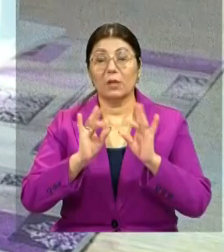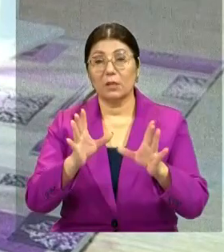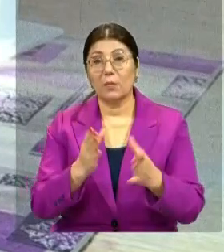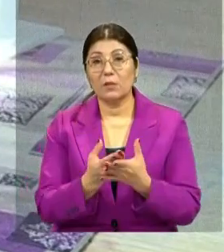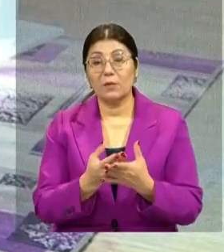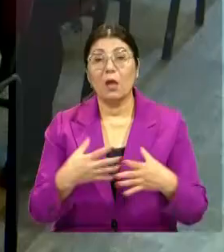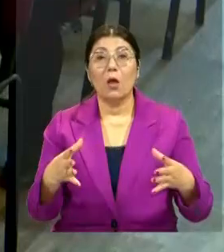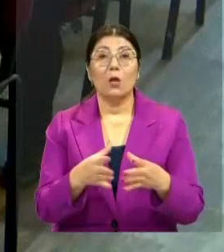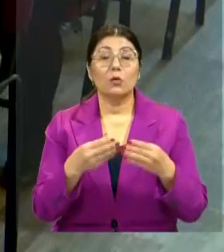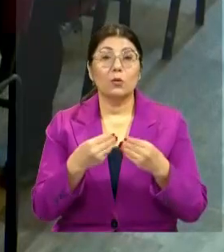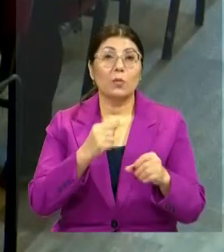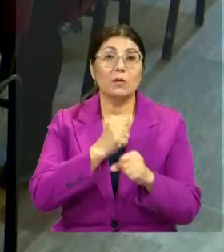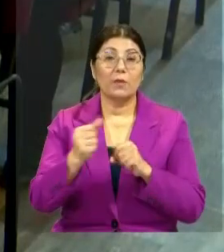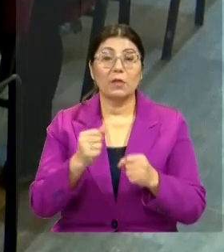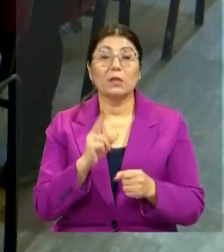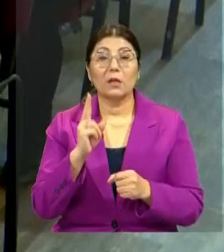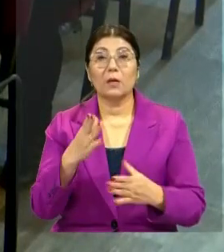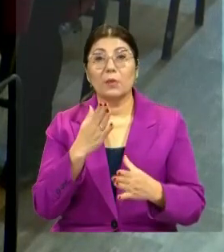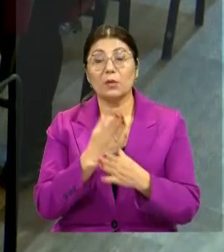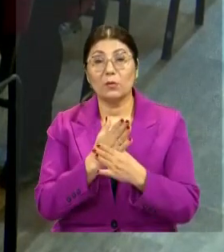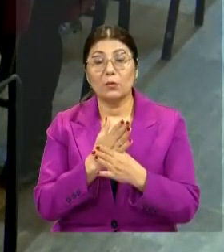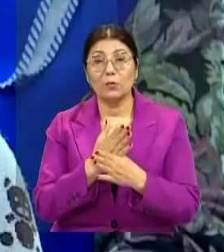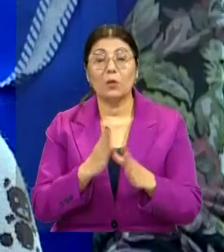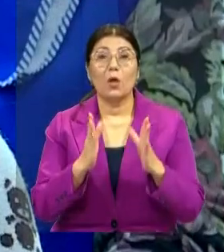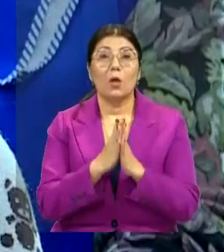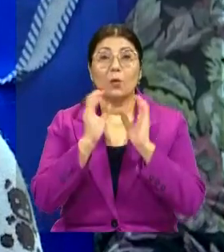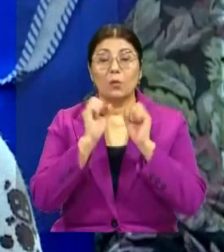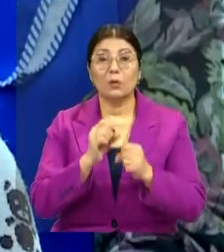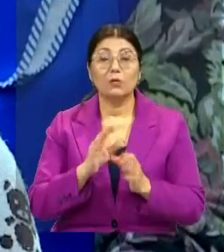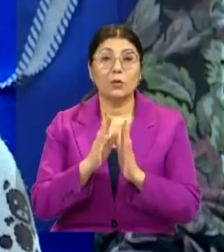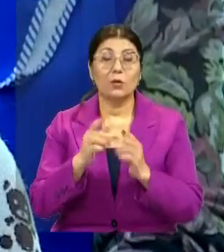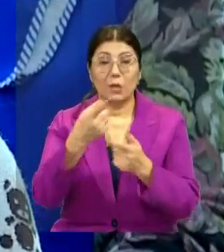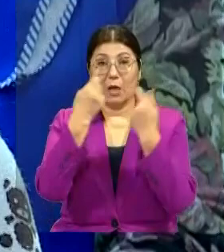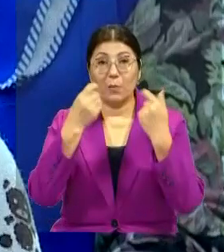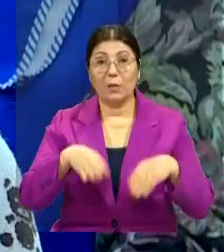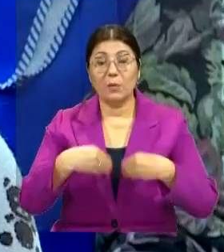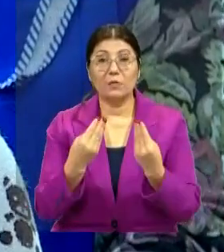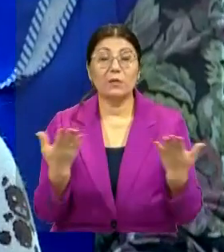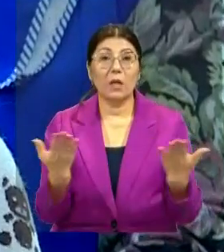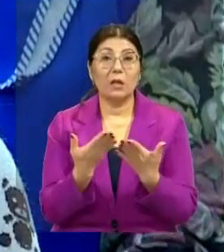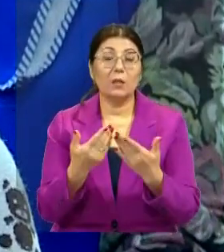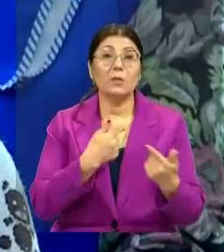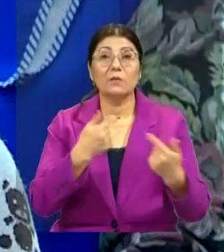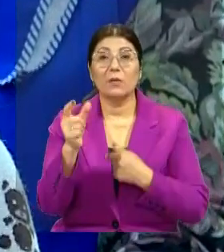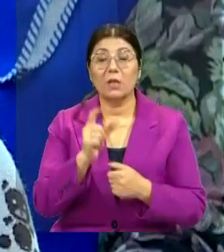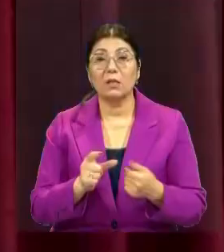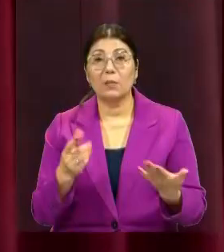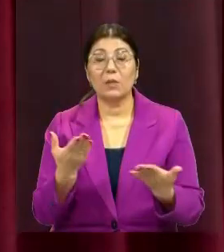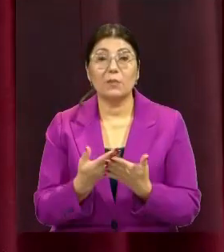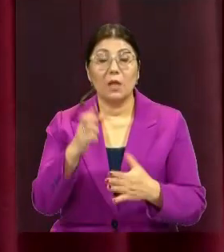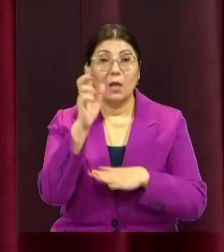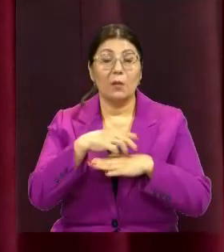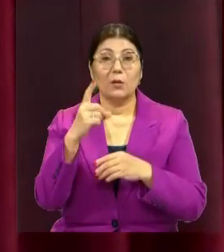мен зорлық-зомбылыққа тап болған кезде кімге шағымдануға болатын жөнінде ақпарат берді. Қандай да бір тұрмыстық зорлық көрген жандарға еліміз бойынша